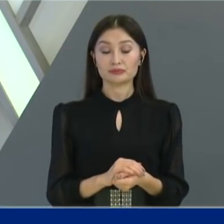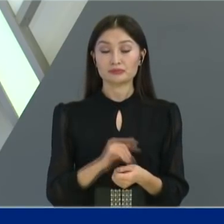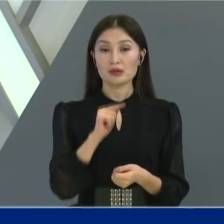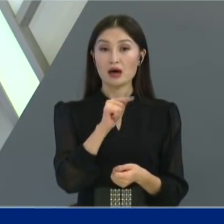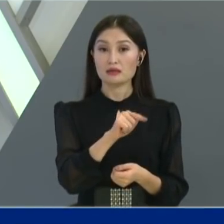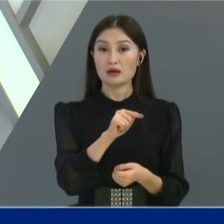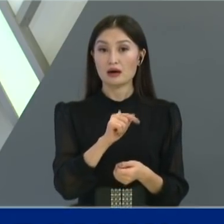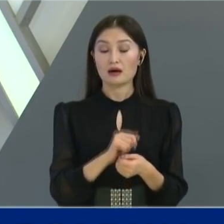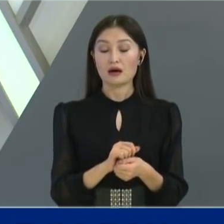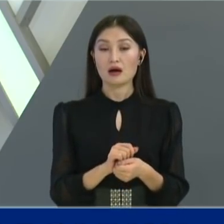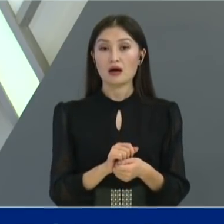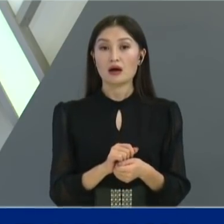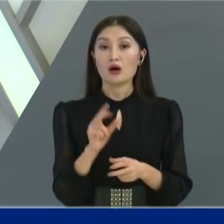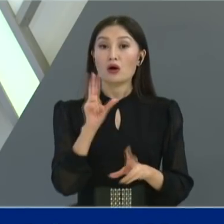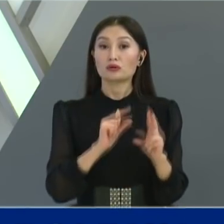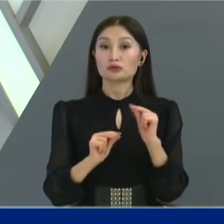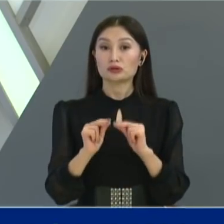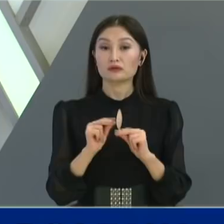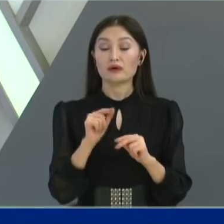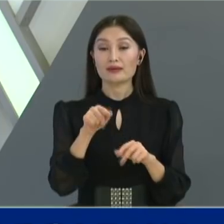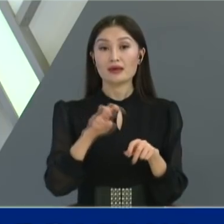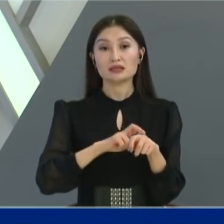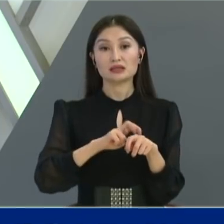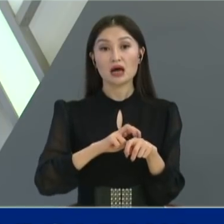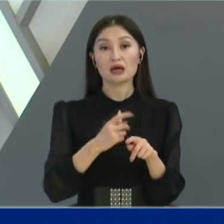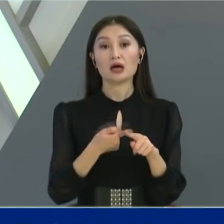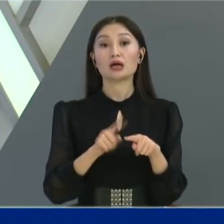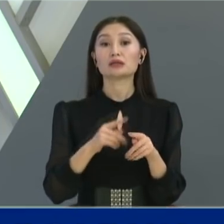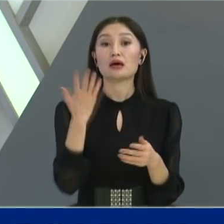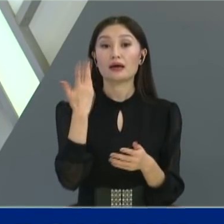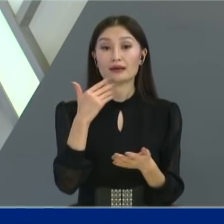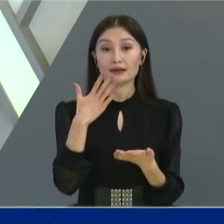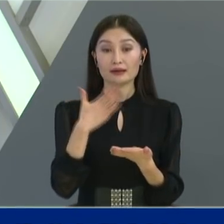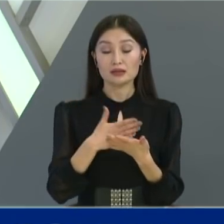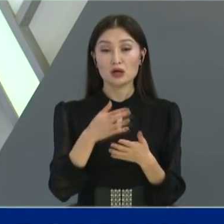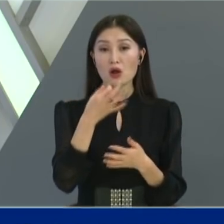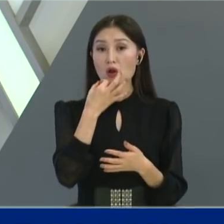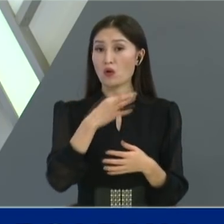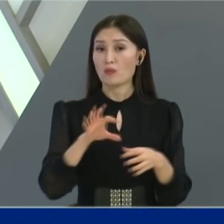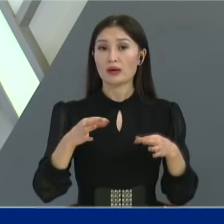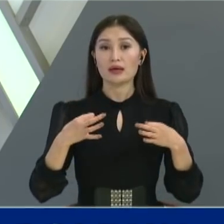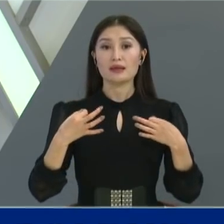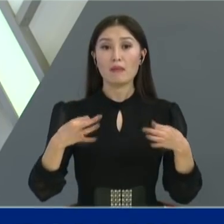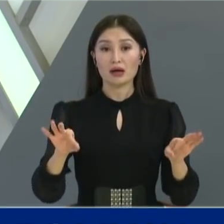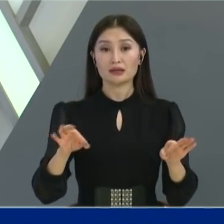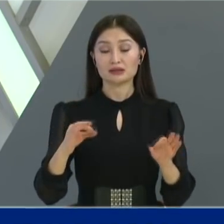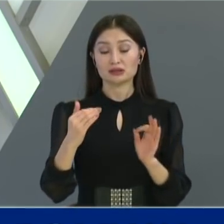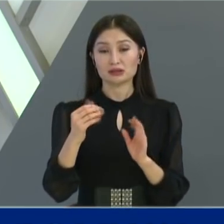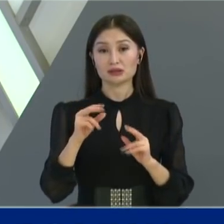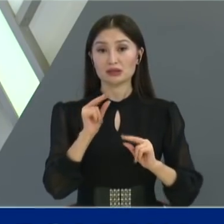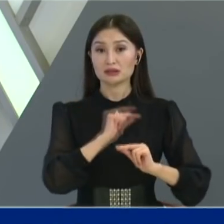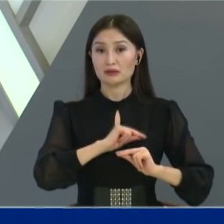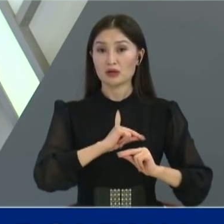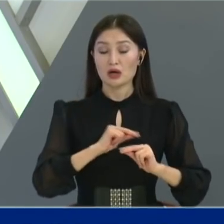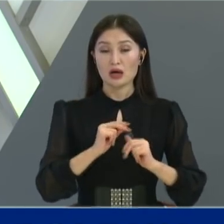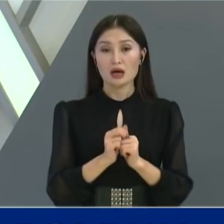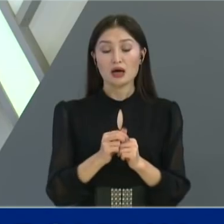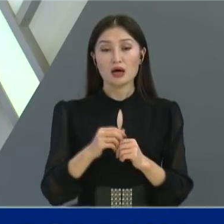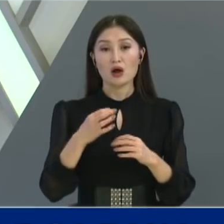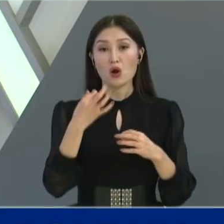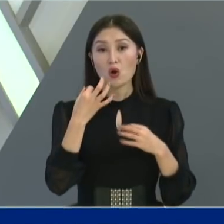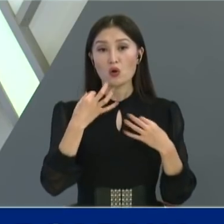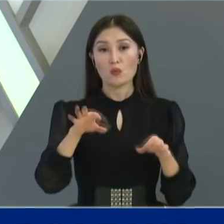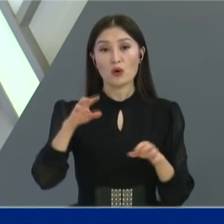она, и учитывая те страхи, которые есть, когда любые демократические процессы в любой стране бы